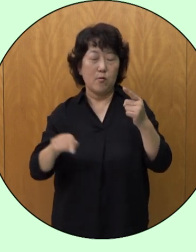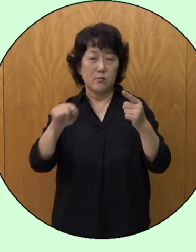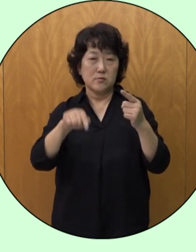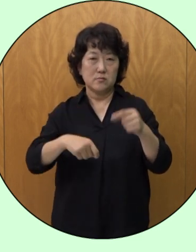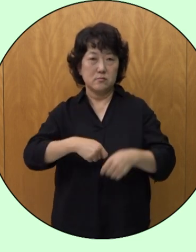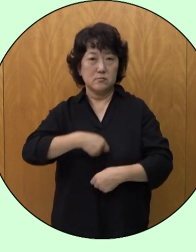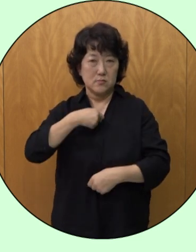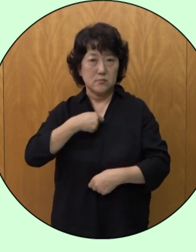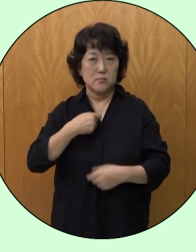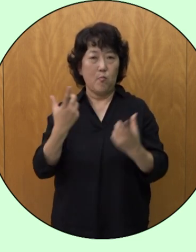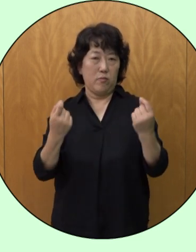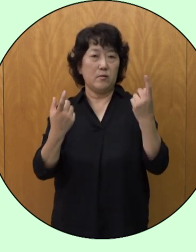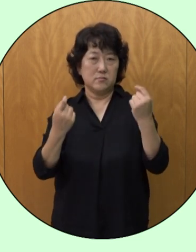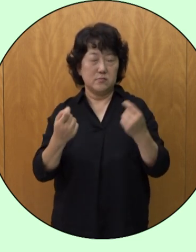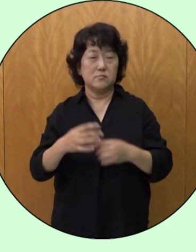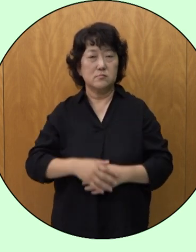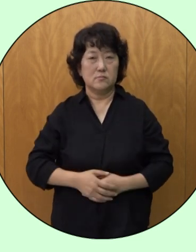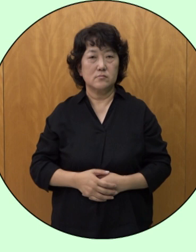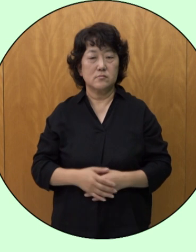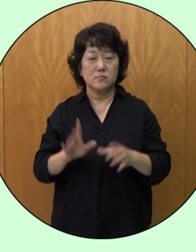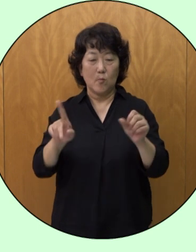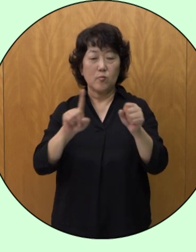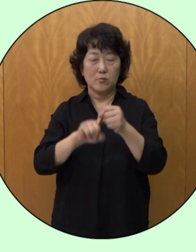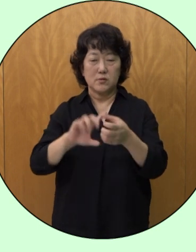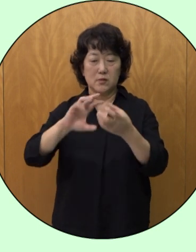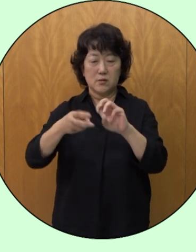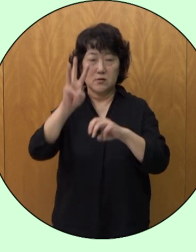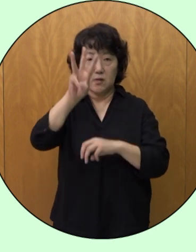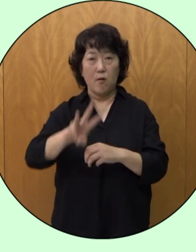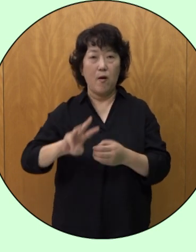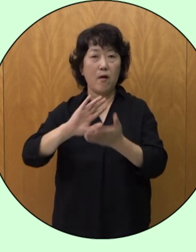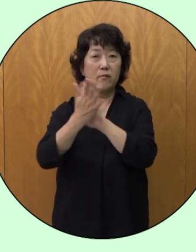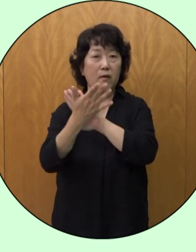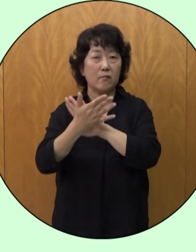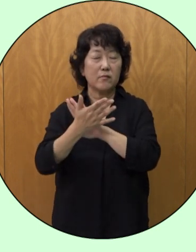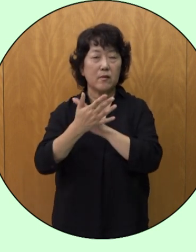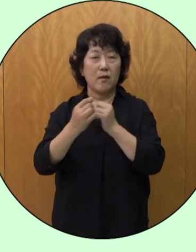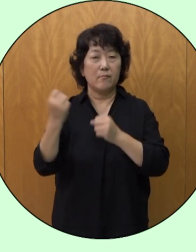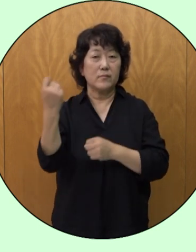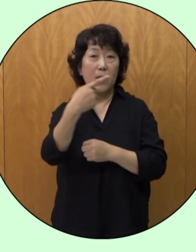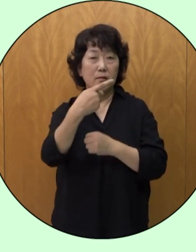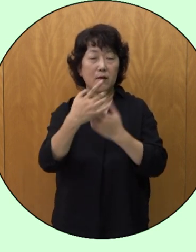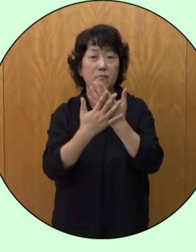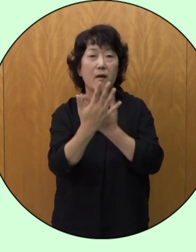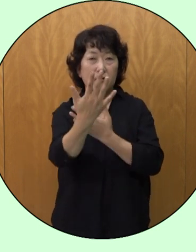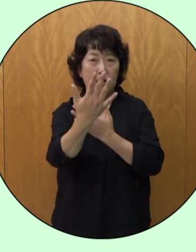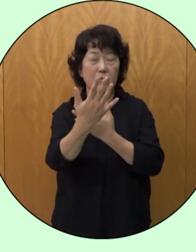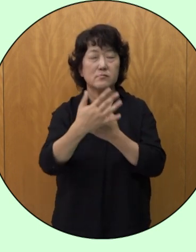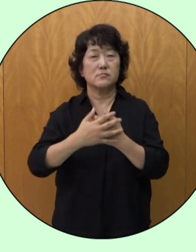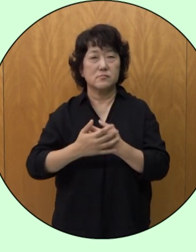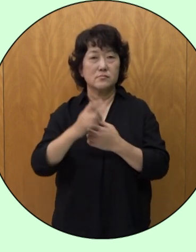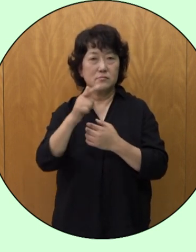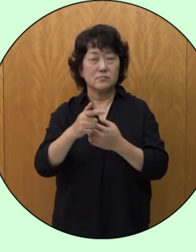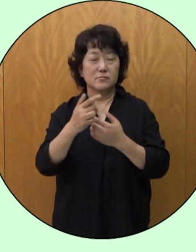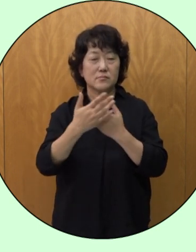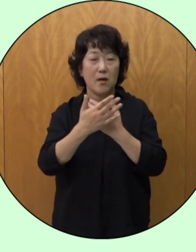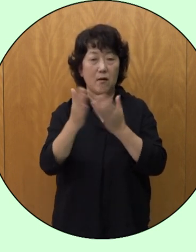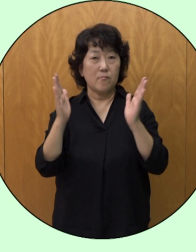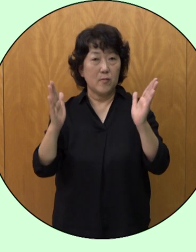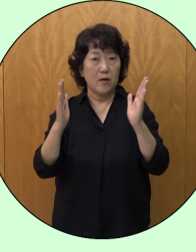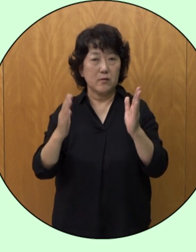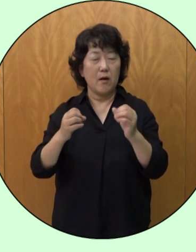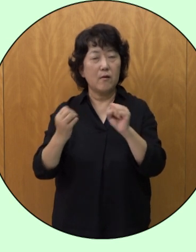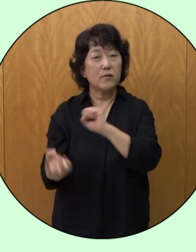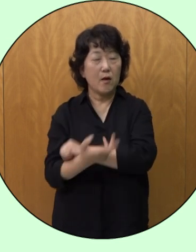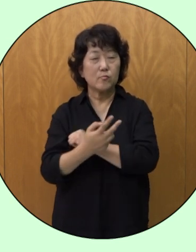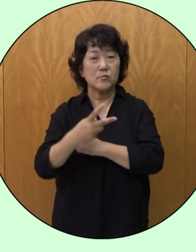。今年度石川県金沢市で開催された第1回大会では、大会期間中